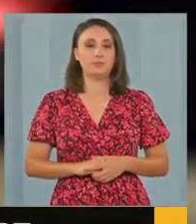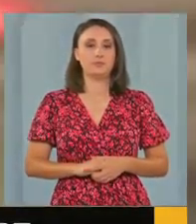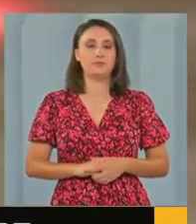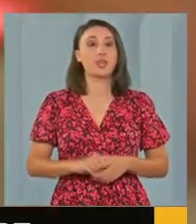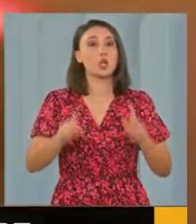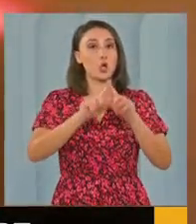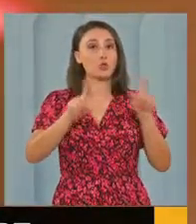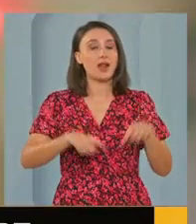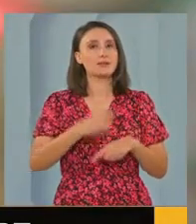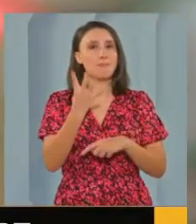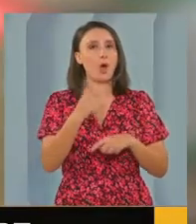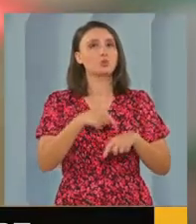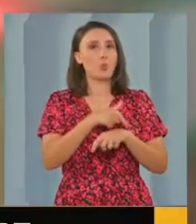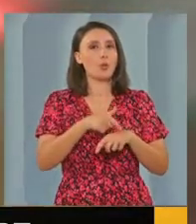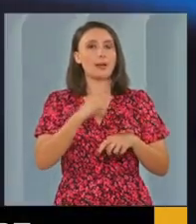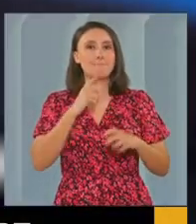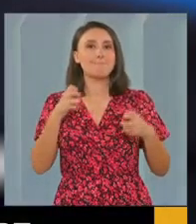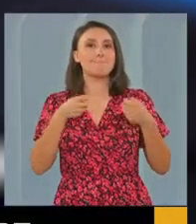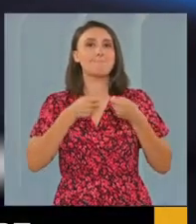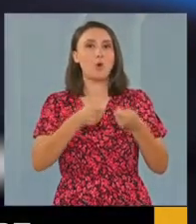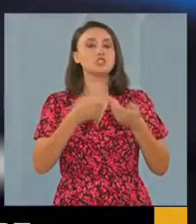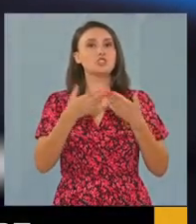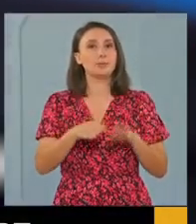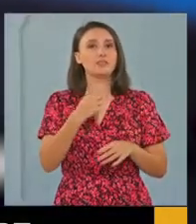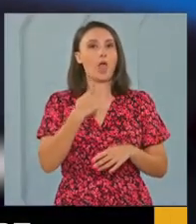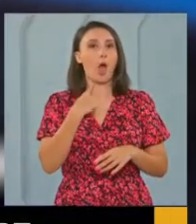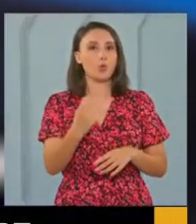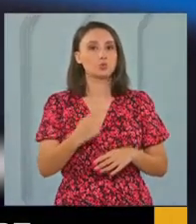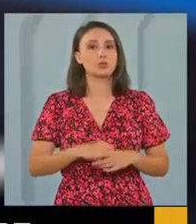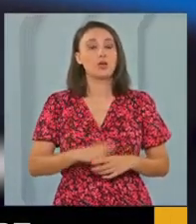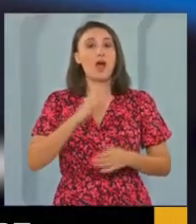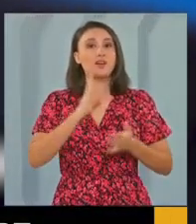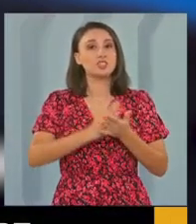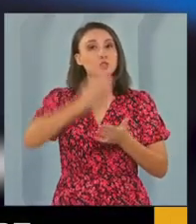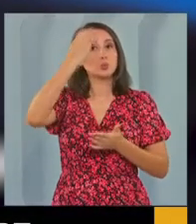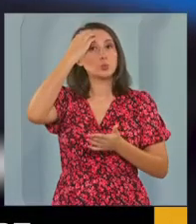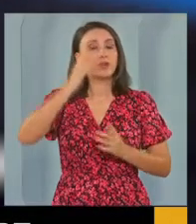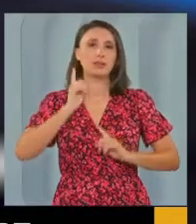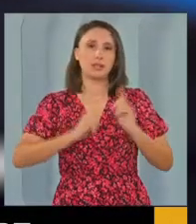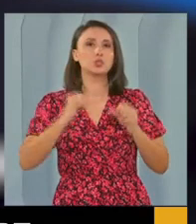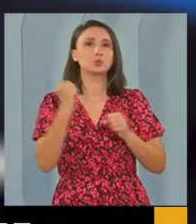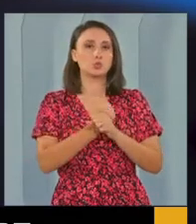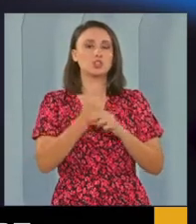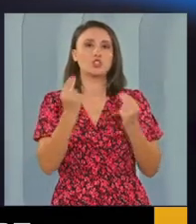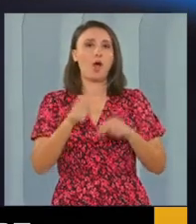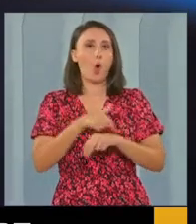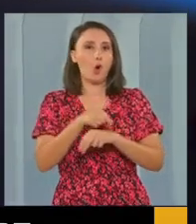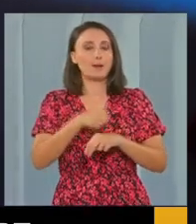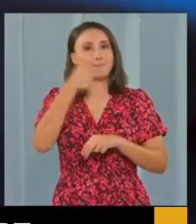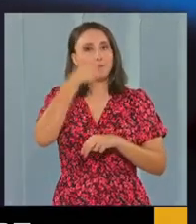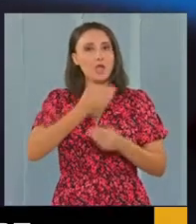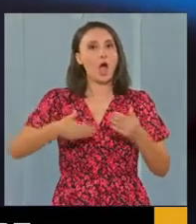contractele part time sunt impozitate Începând cu 1 august aveți zi guvernul chiar dacă muncesc câteva ore pe zi